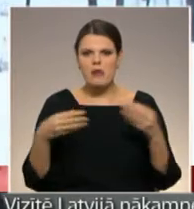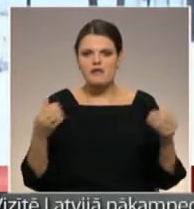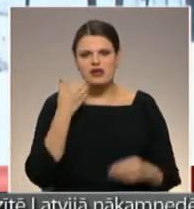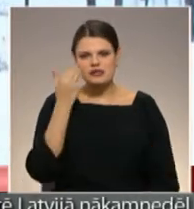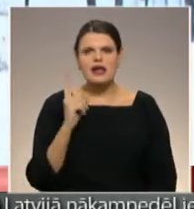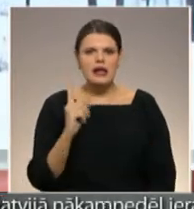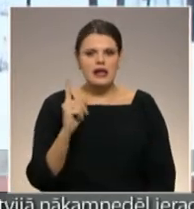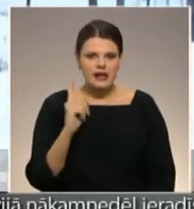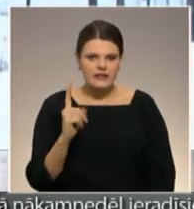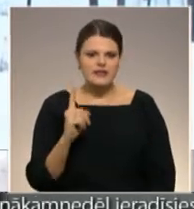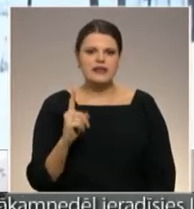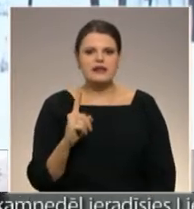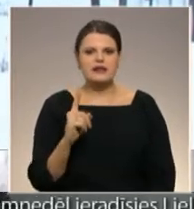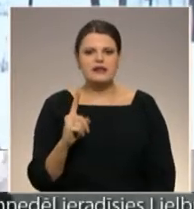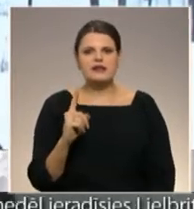kad tikai